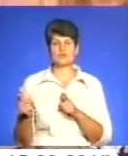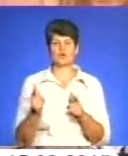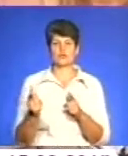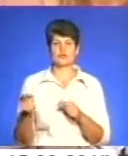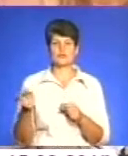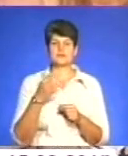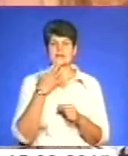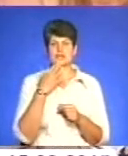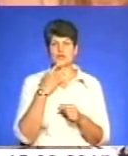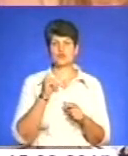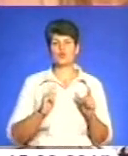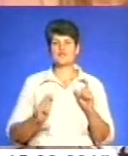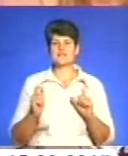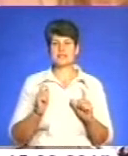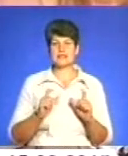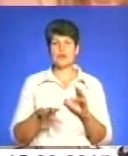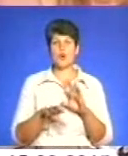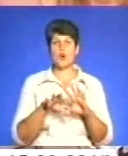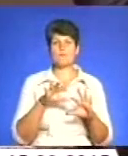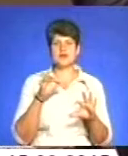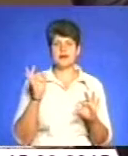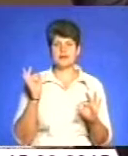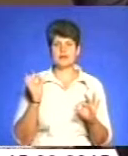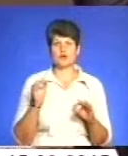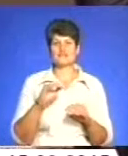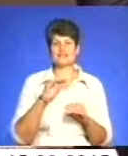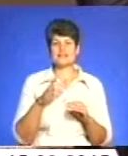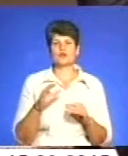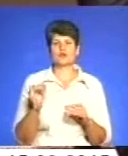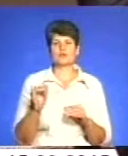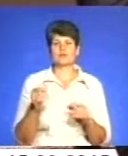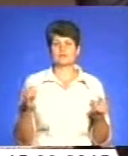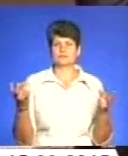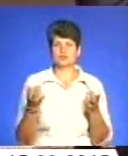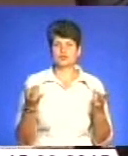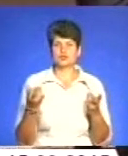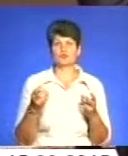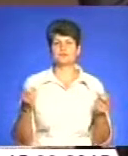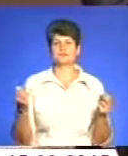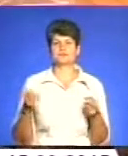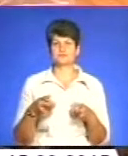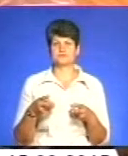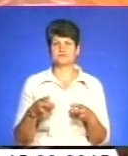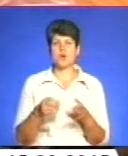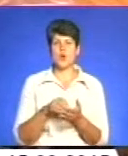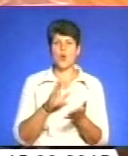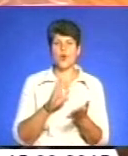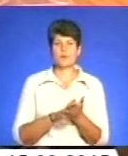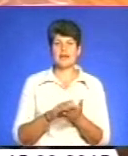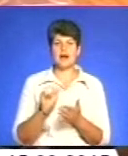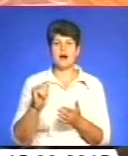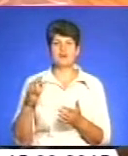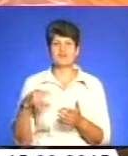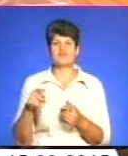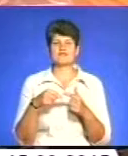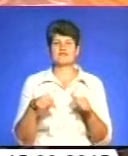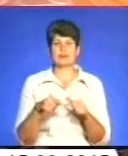національному економічному університеті обрали універсальну і затребовану на ринку праці спеціальність – облік і аудит у сфері